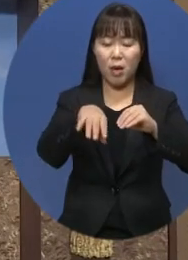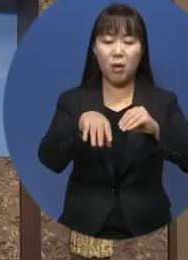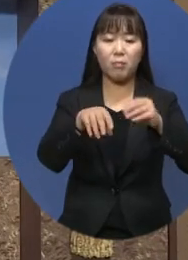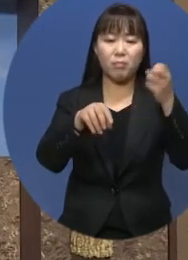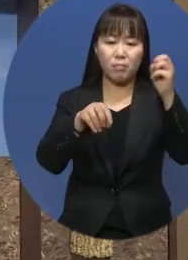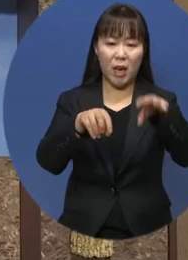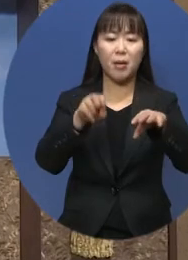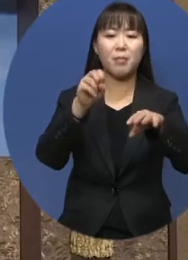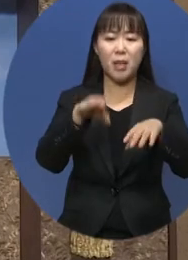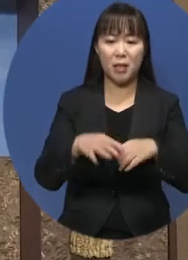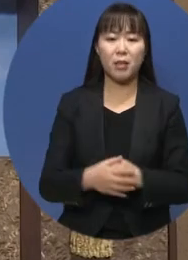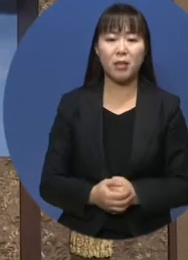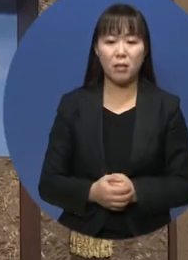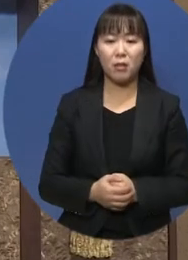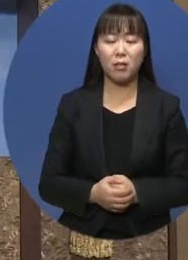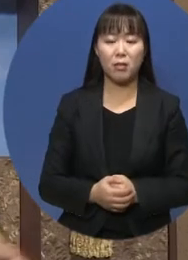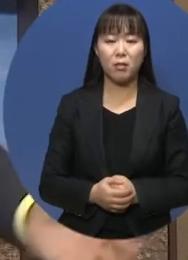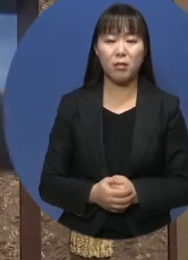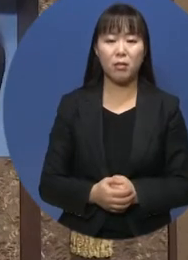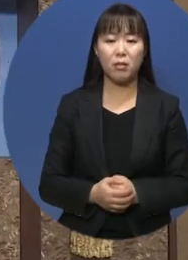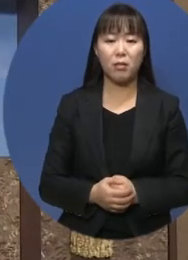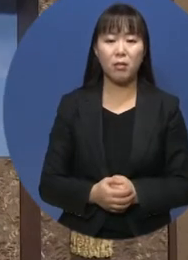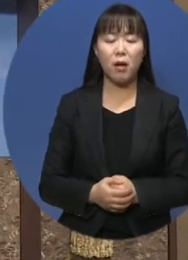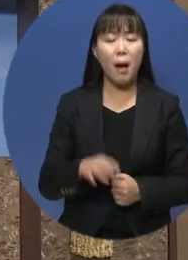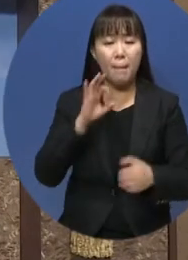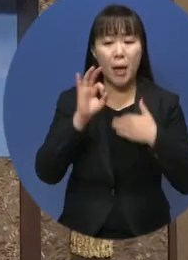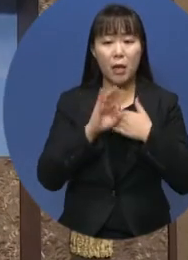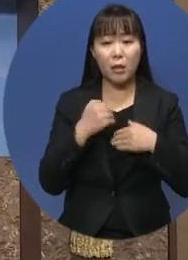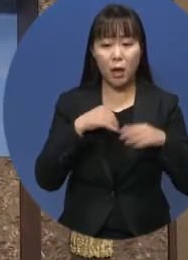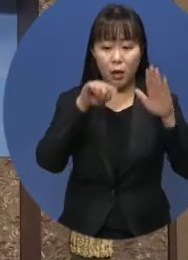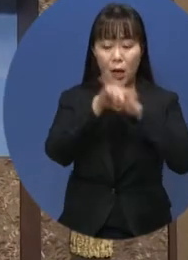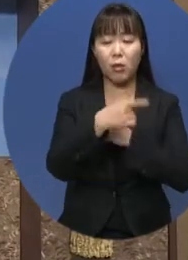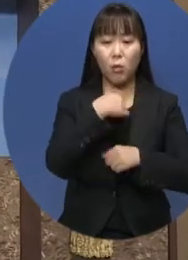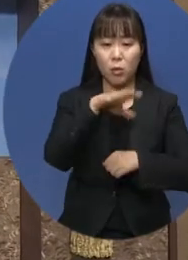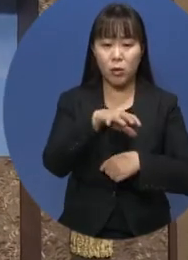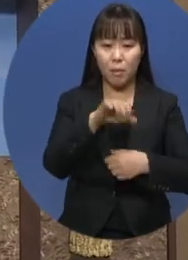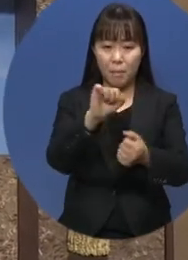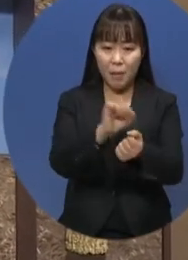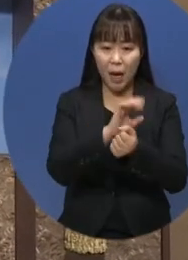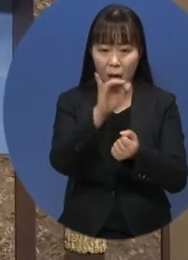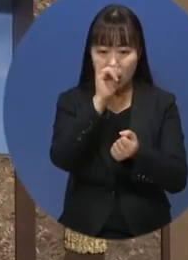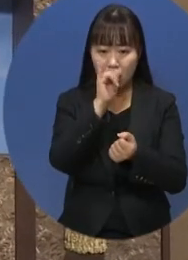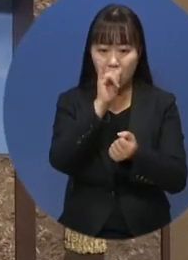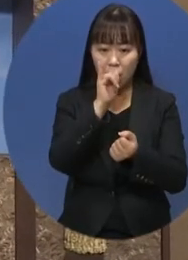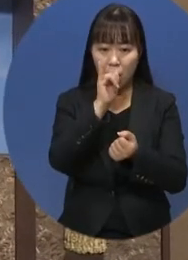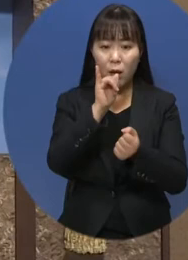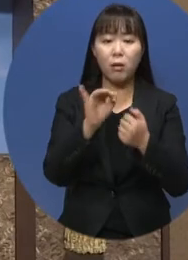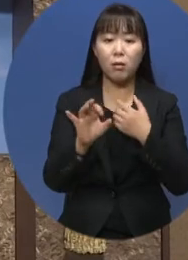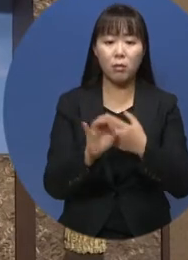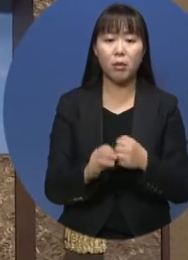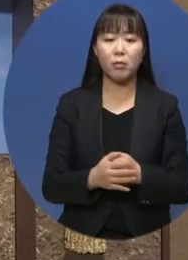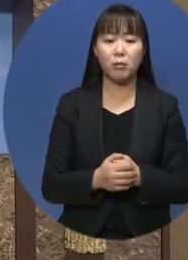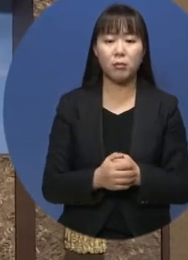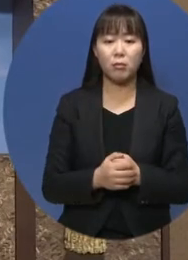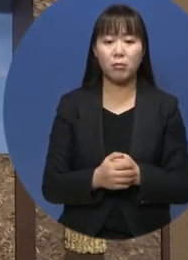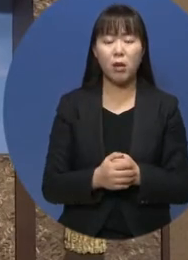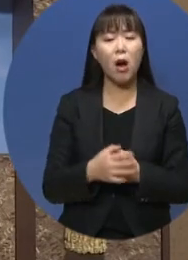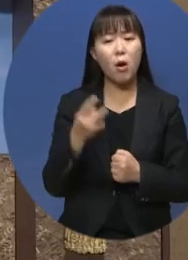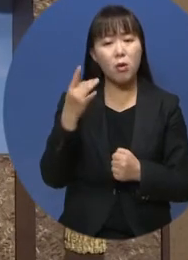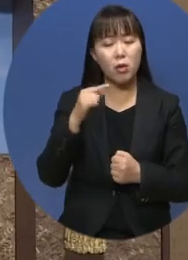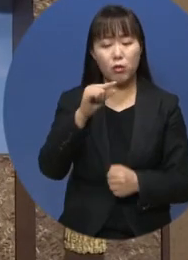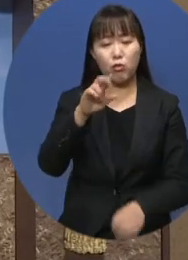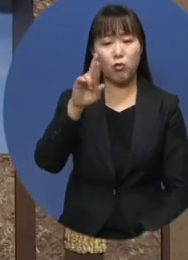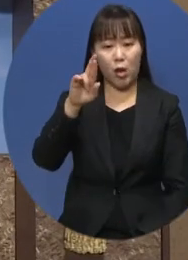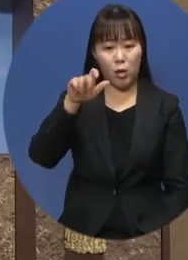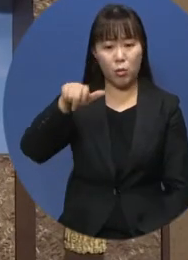집어 넣어요 아 그러면 만약에 제가 갔던 식당이 확진 자가 다녀갔다고 가져갈 하자구요 예 그러면 원래는